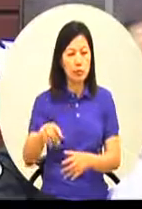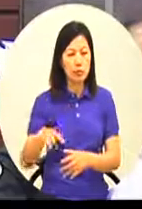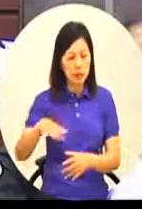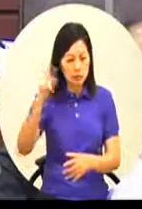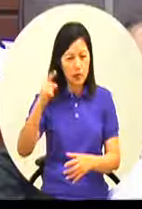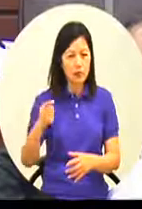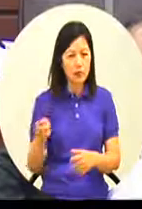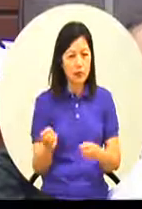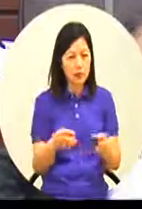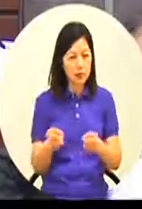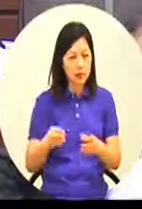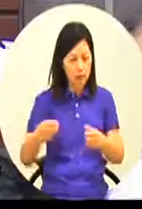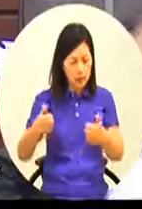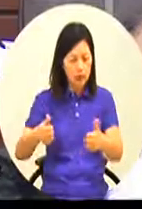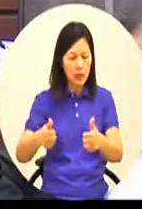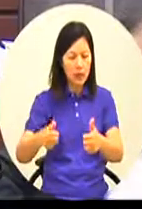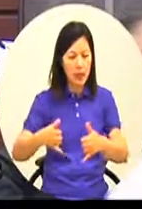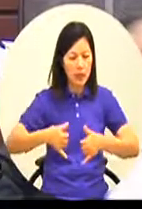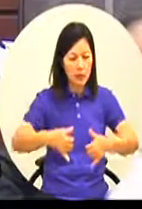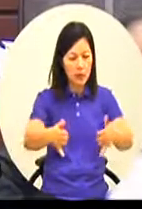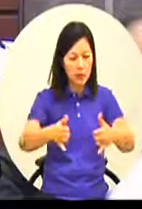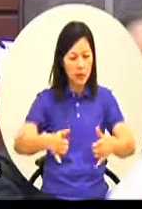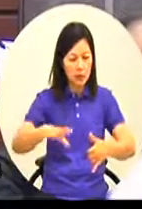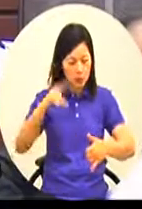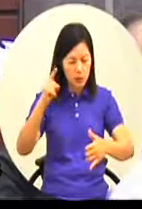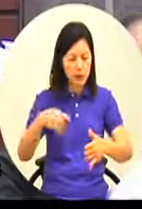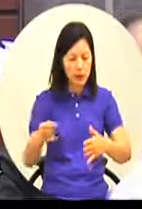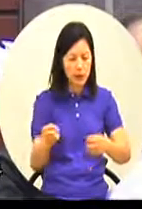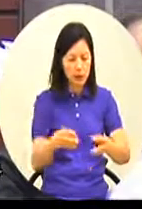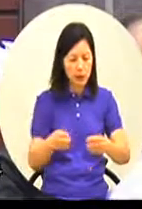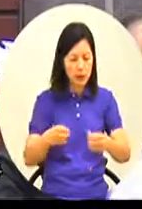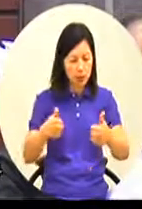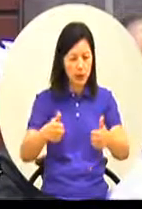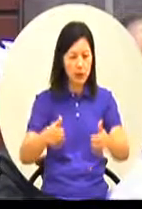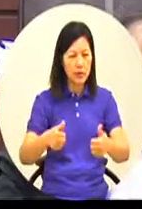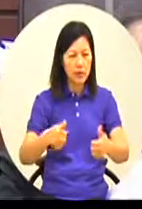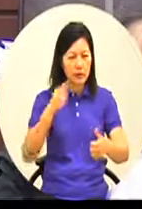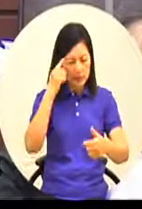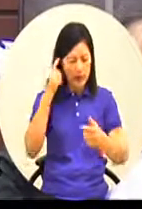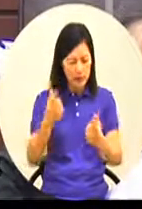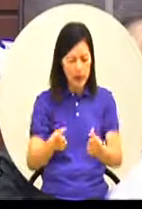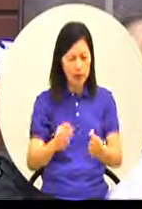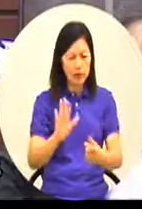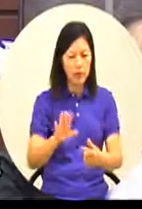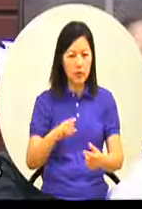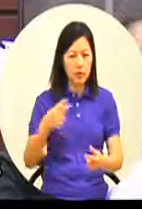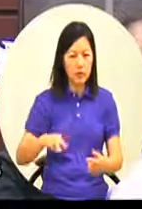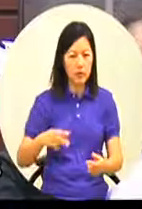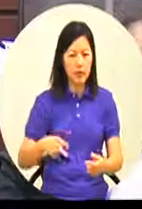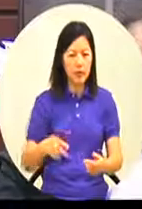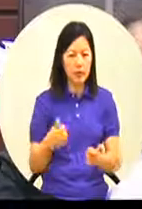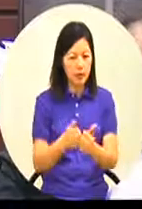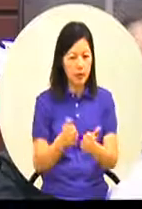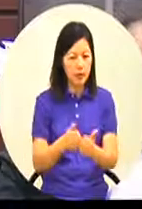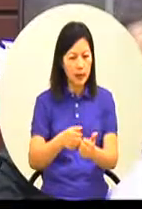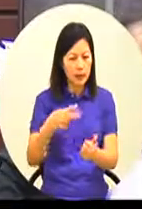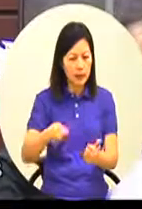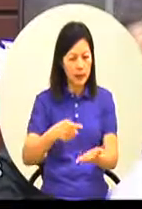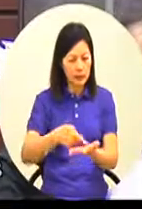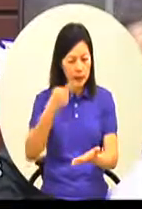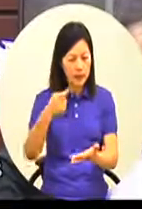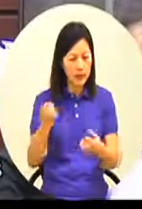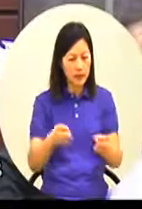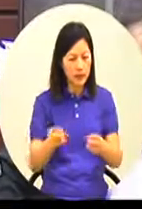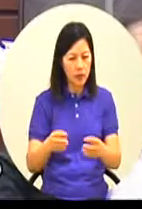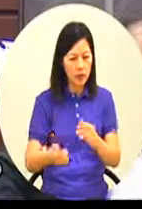个路线的部分已经有达到一个初步的共识，啊，这个共识哦，我们会再开一次会来做一个讨论，